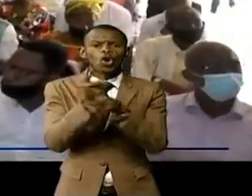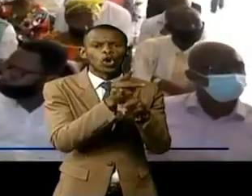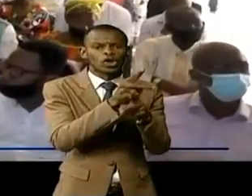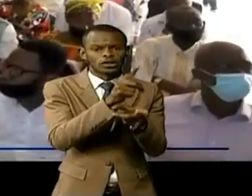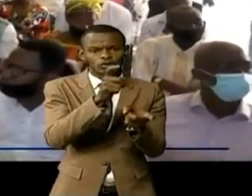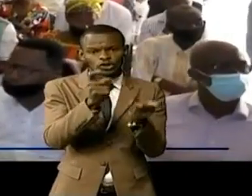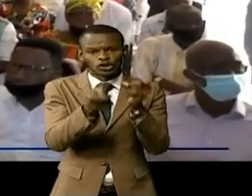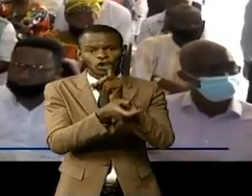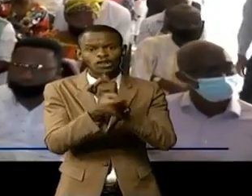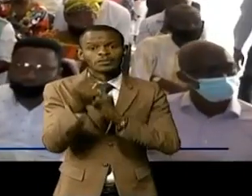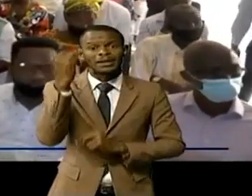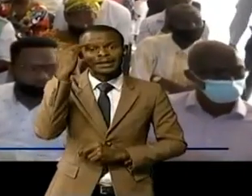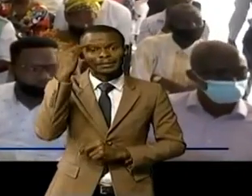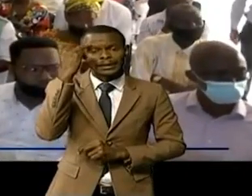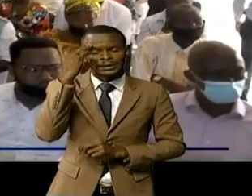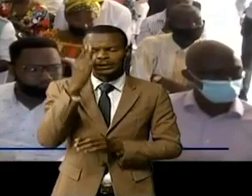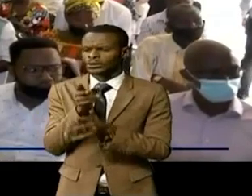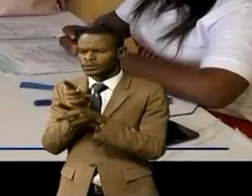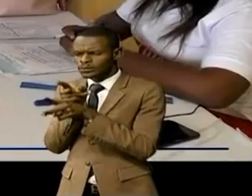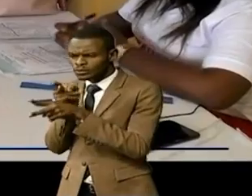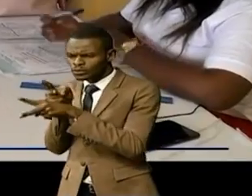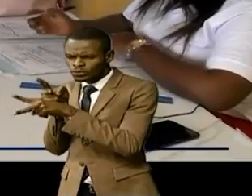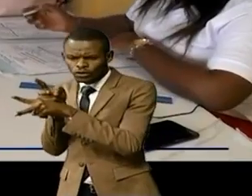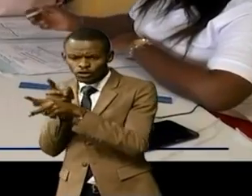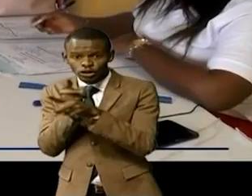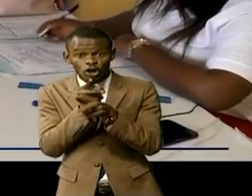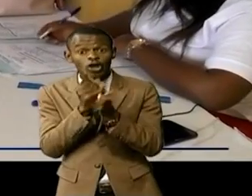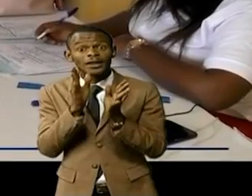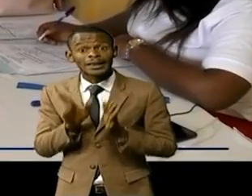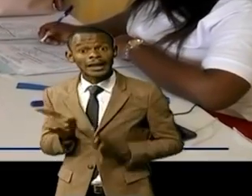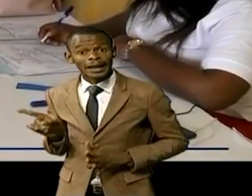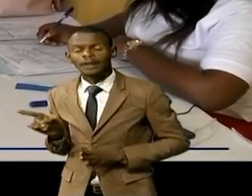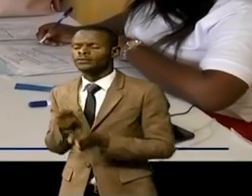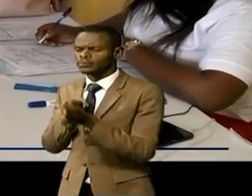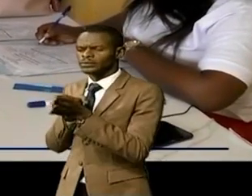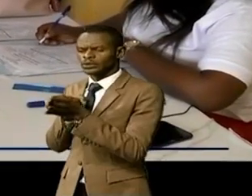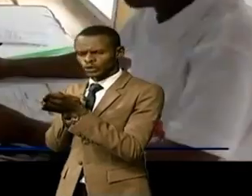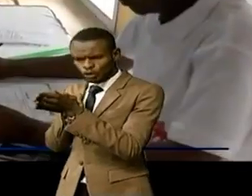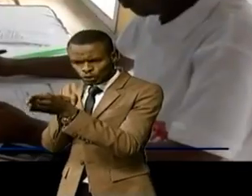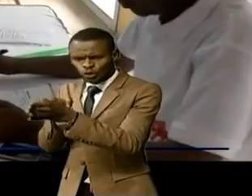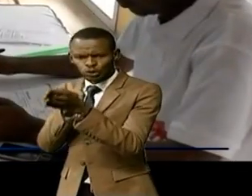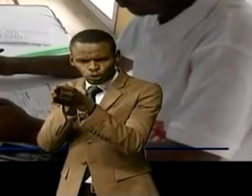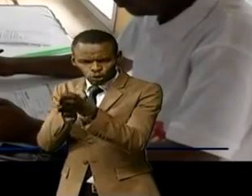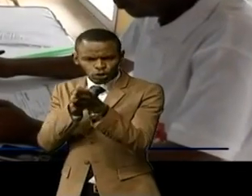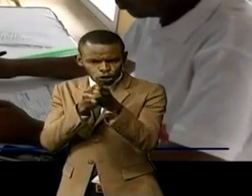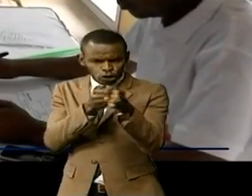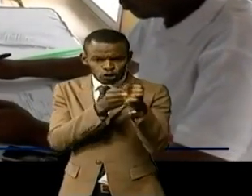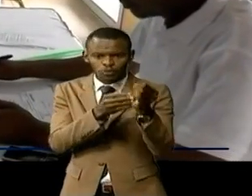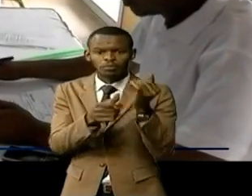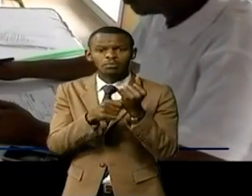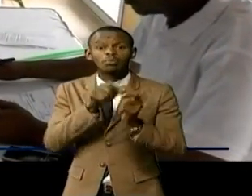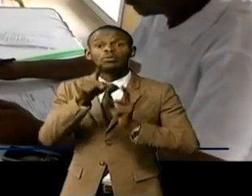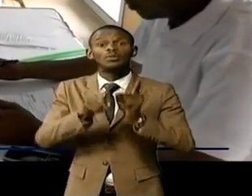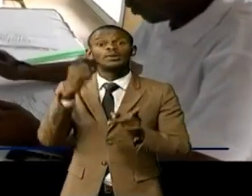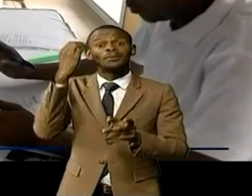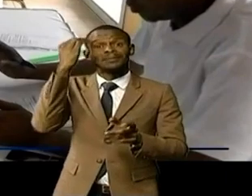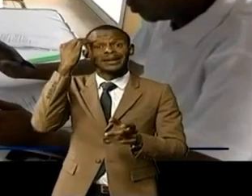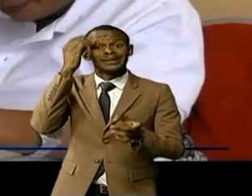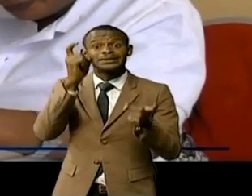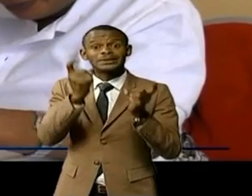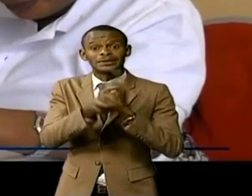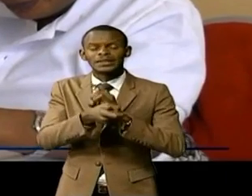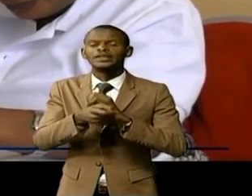équipe, que ces opérations se sont déroulées dans une ambiance très cordiale dans les différentes salles réservées, c'est là, en une seule